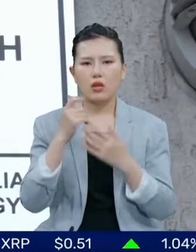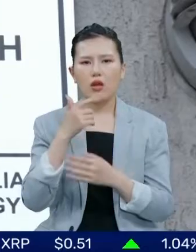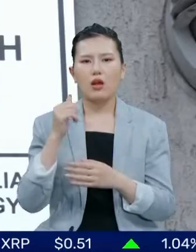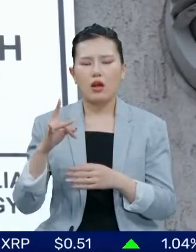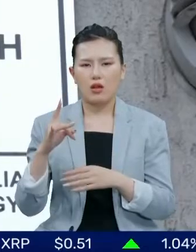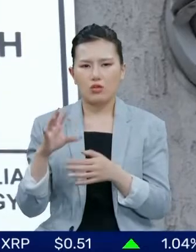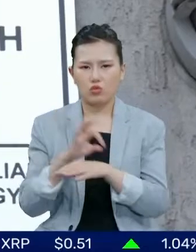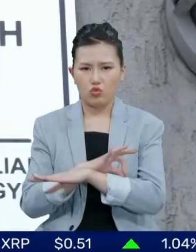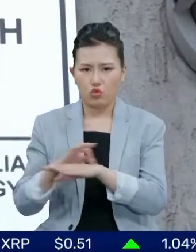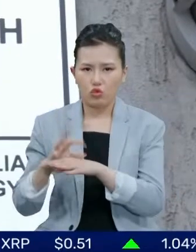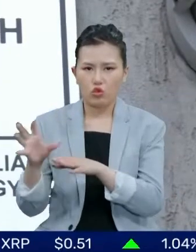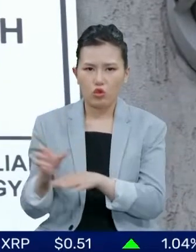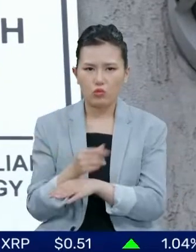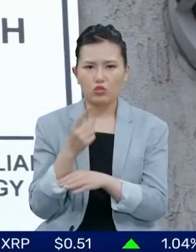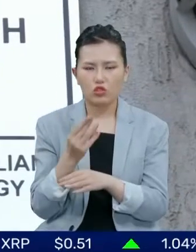гэжээ.